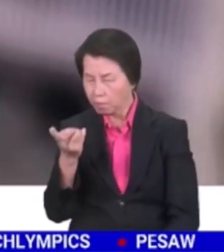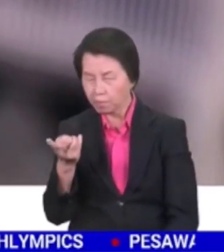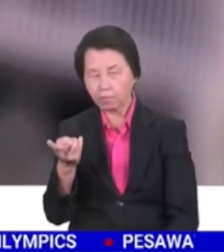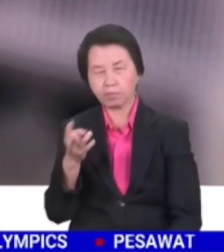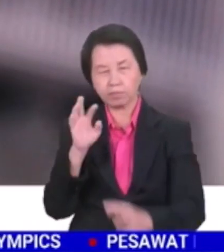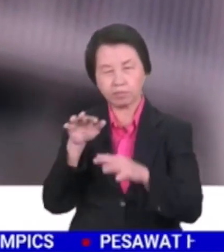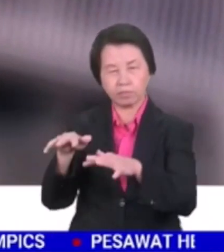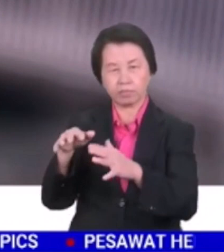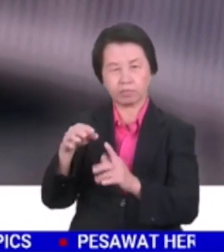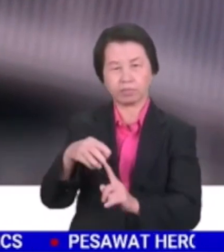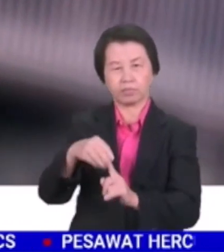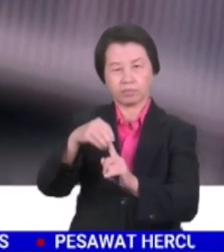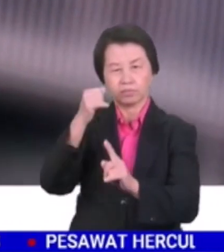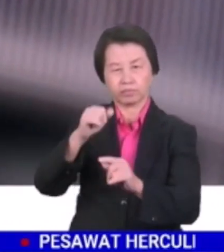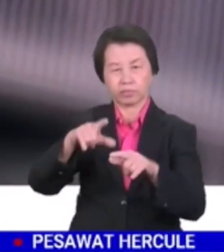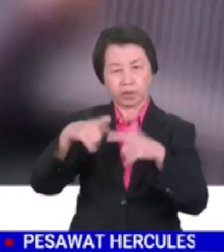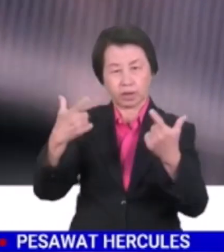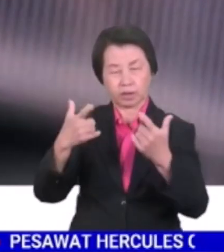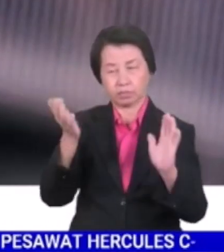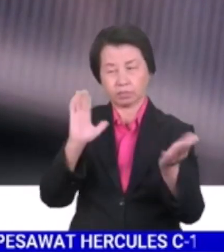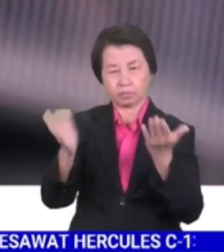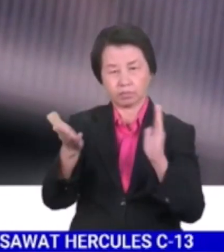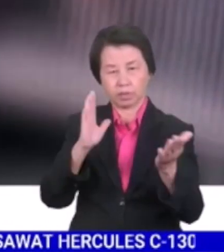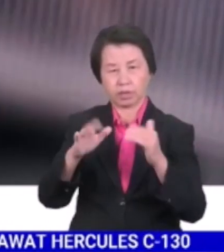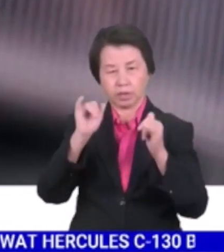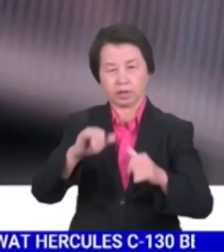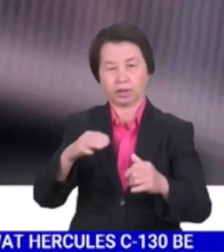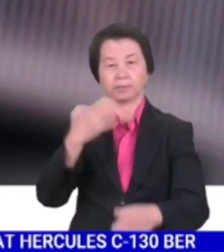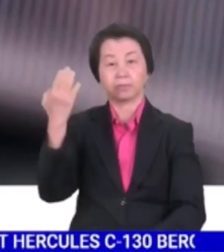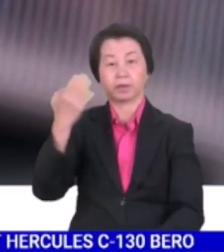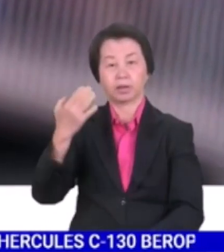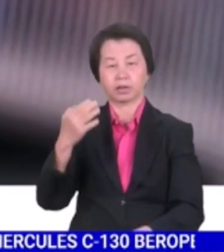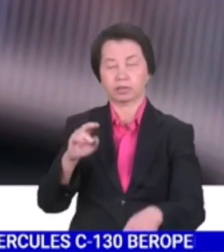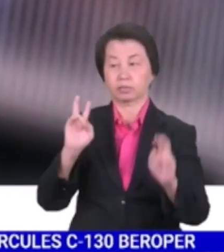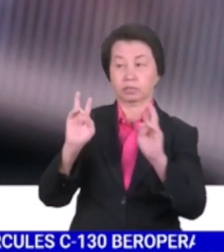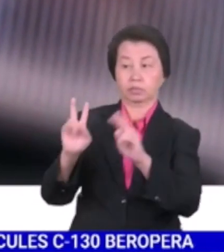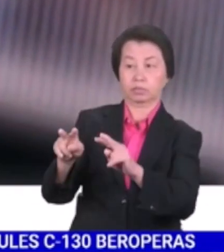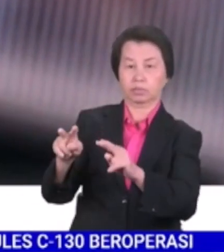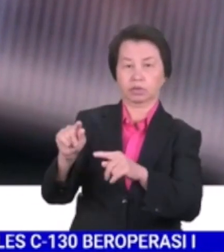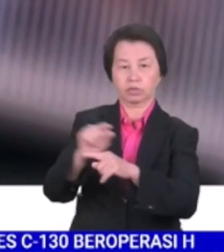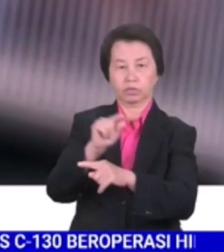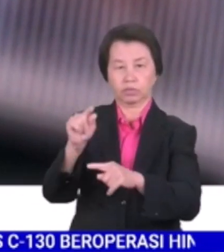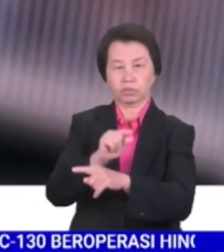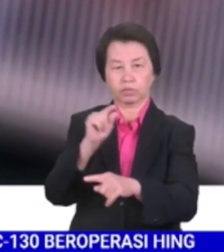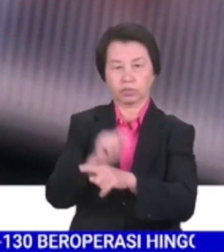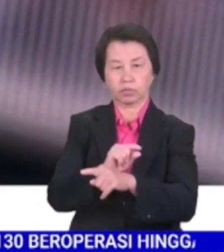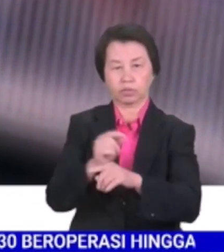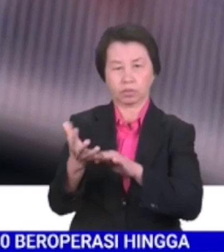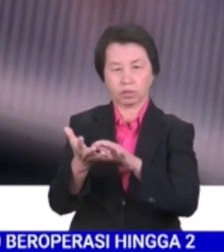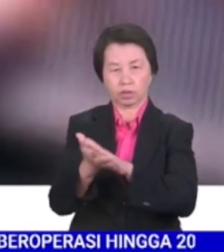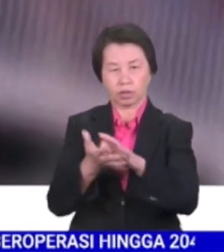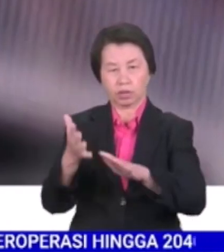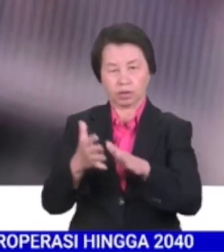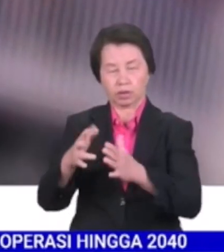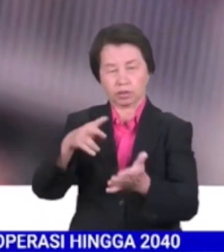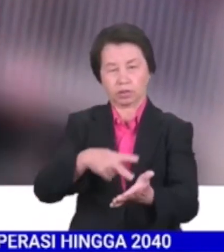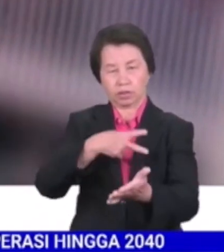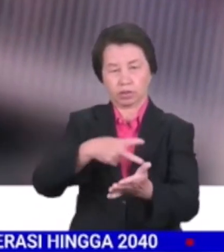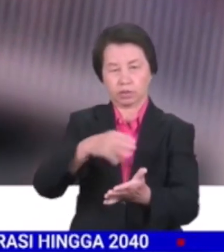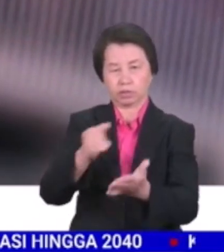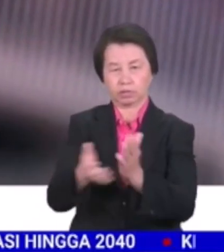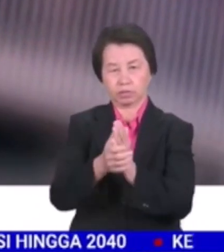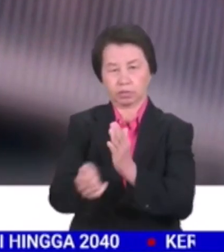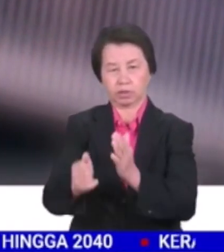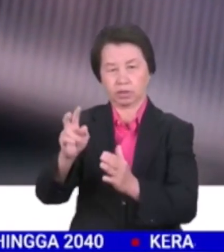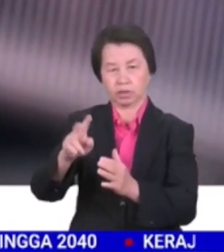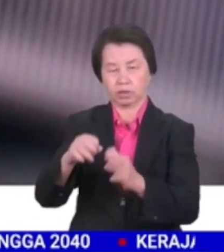artis ini agak unik dan berbeza berbanding yang biasa kita tonton. Menggunakan kombinasi gerak tari dan